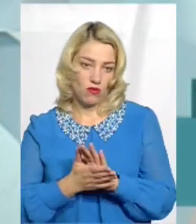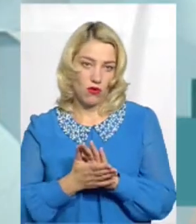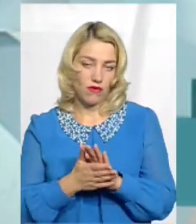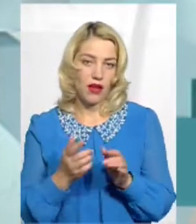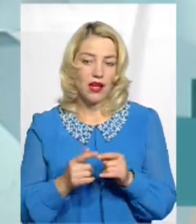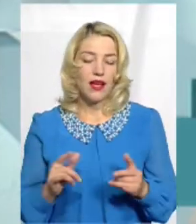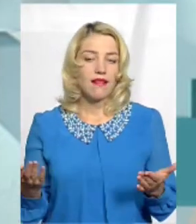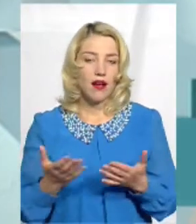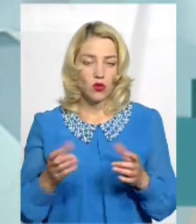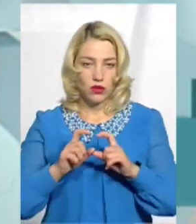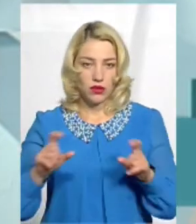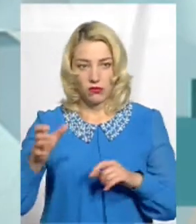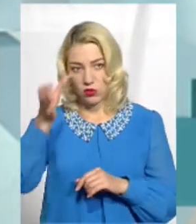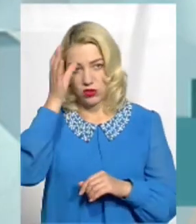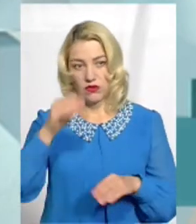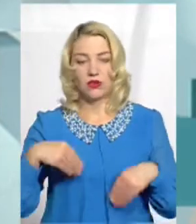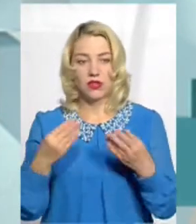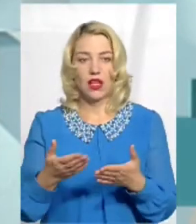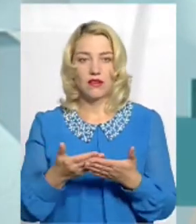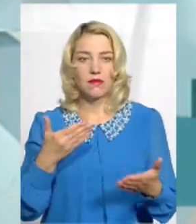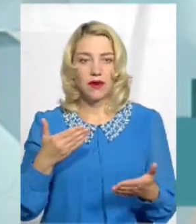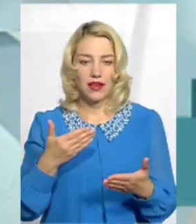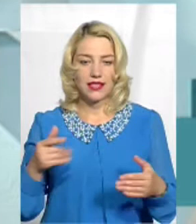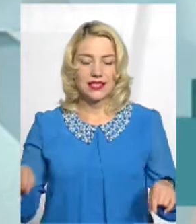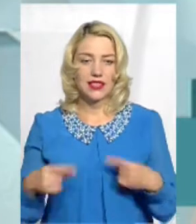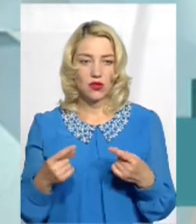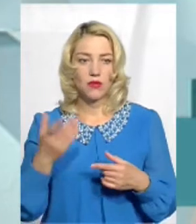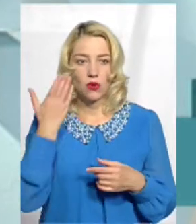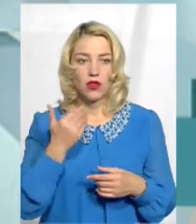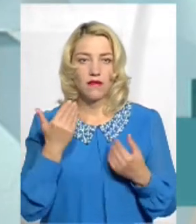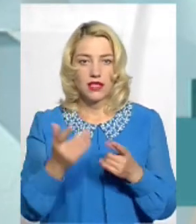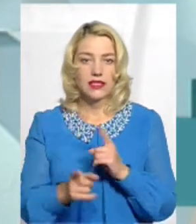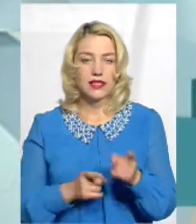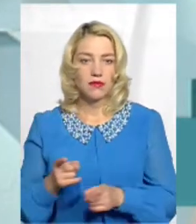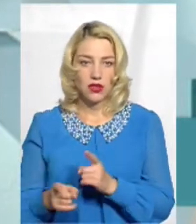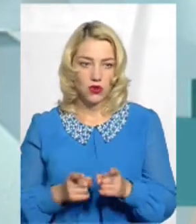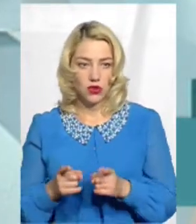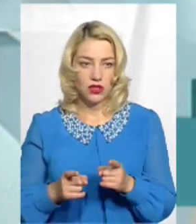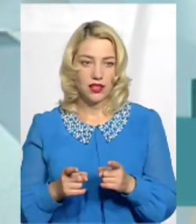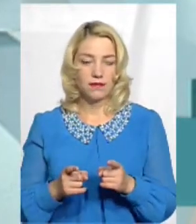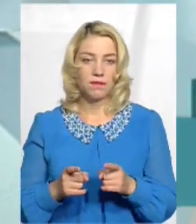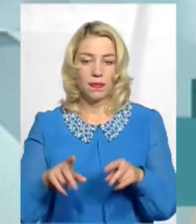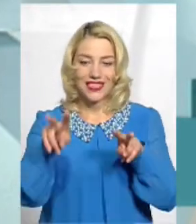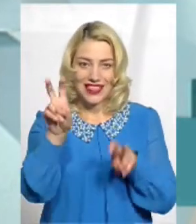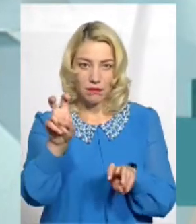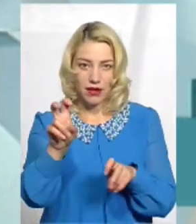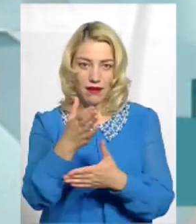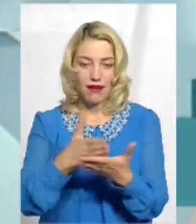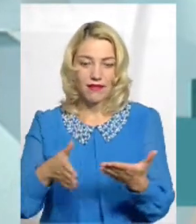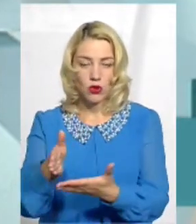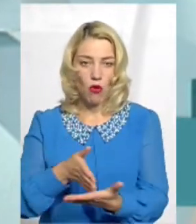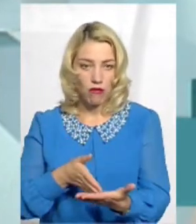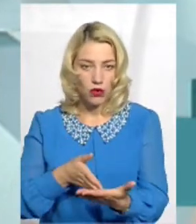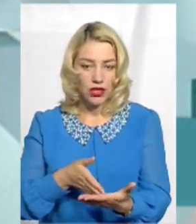яку департамент освіти ставить перед засновниками, коли ви змінюєте тип, ліквідовуєте